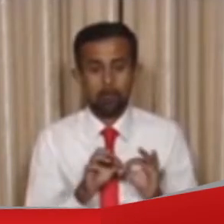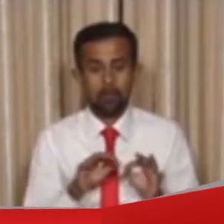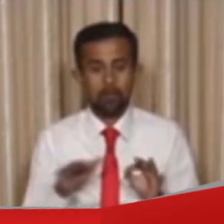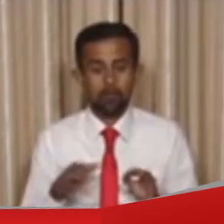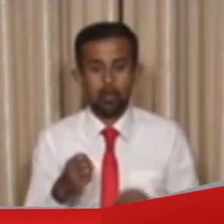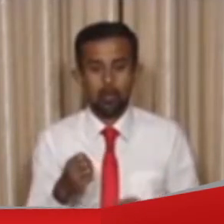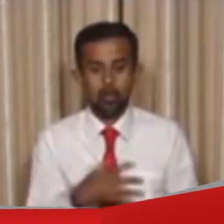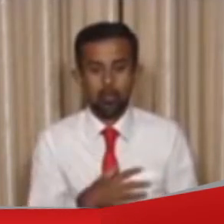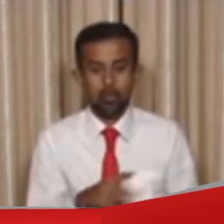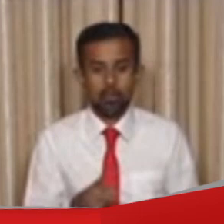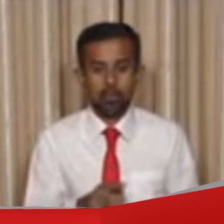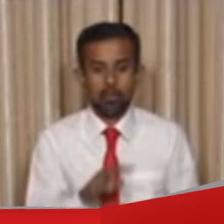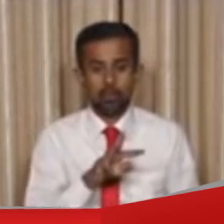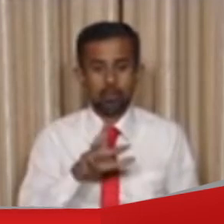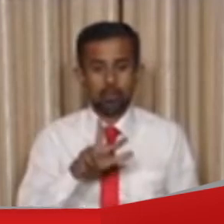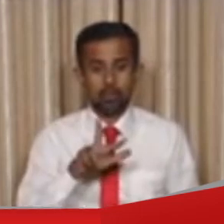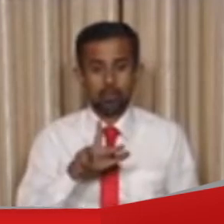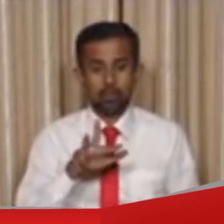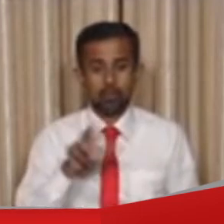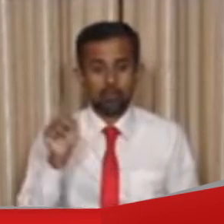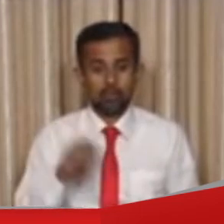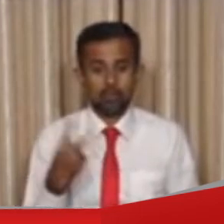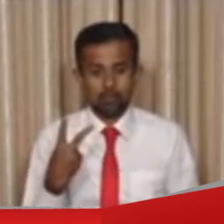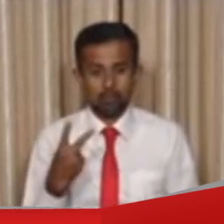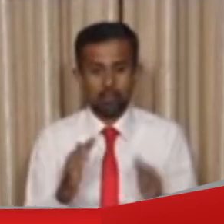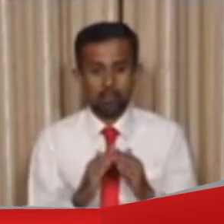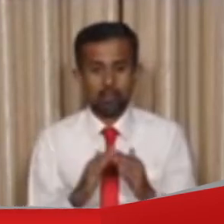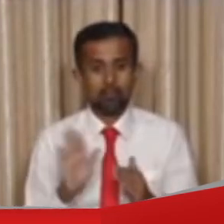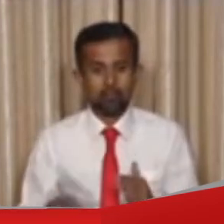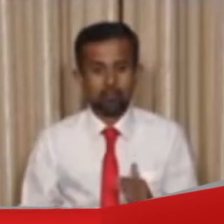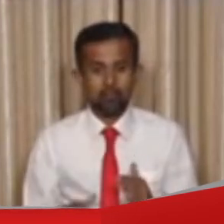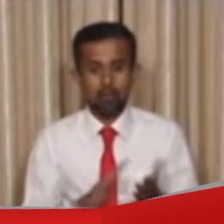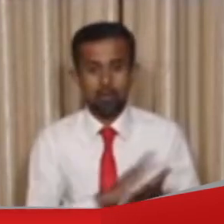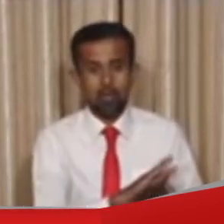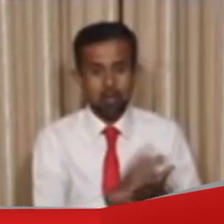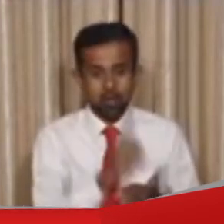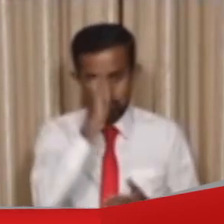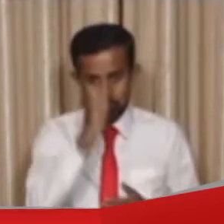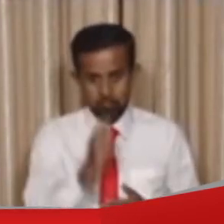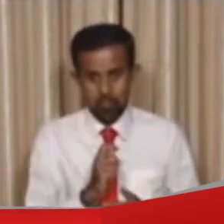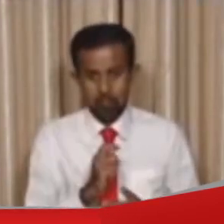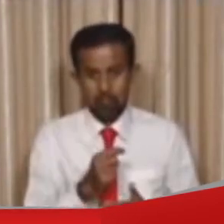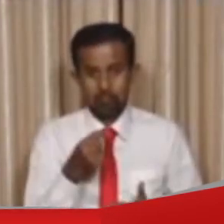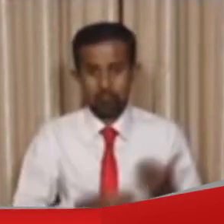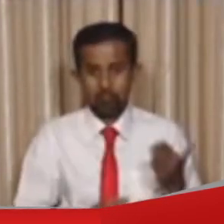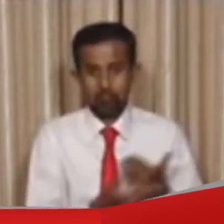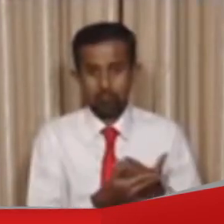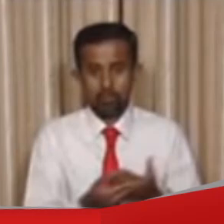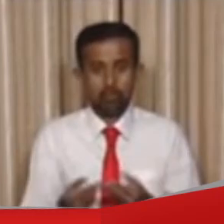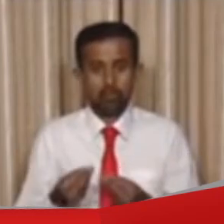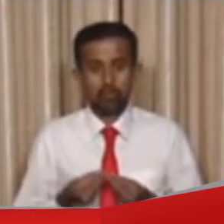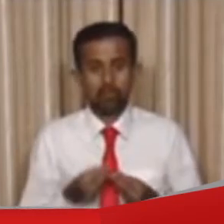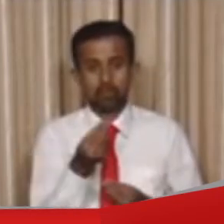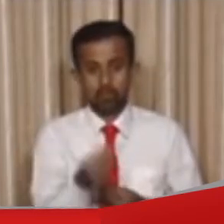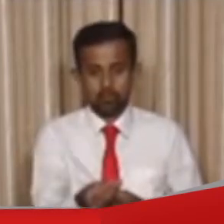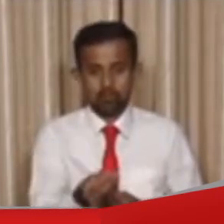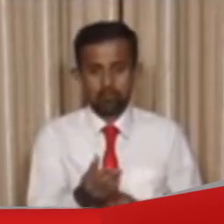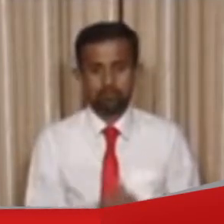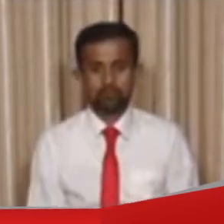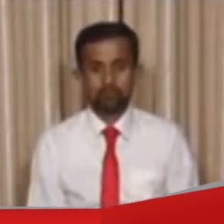Anka Kasidisname and Dekadana Istane Pajinti, M. Haripia Rohana Mahatag and Labunu Pesamak, Piliganami,